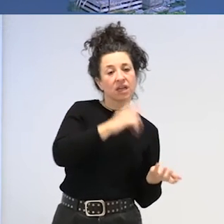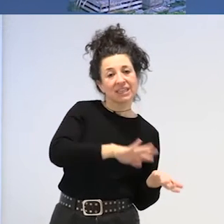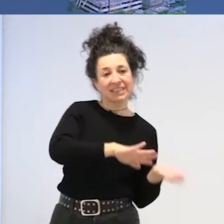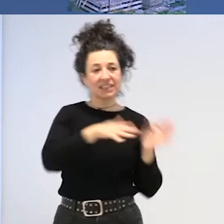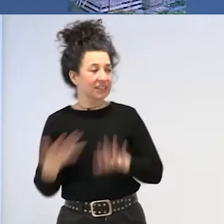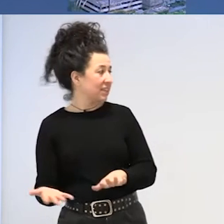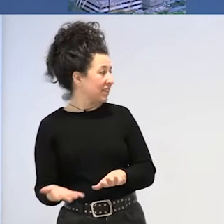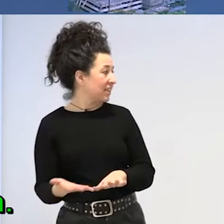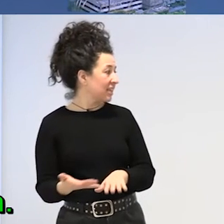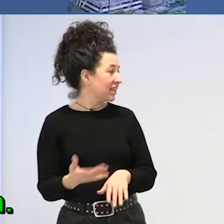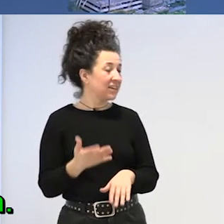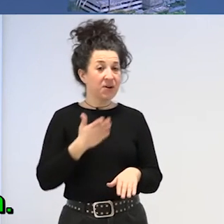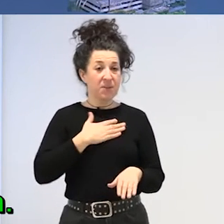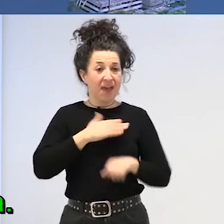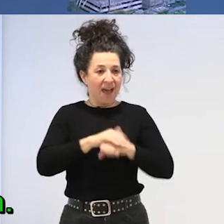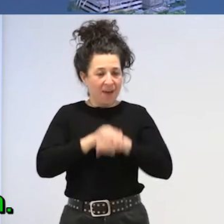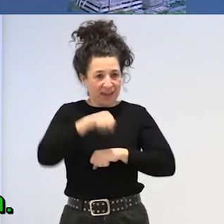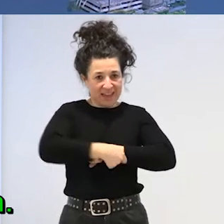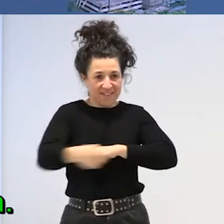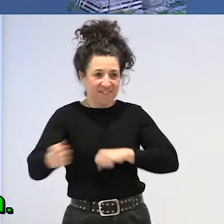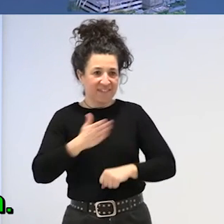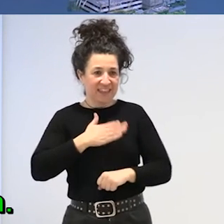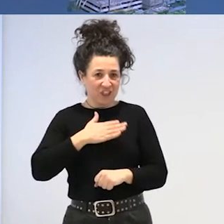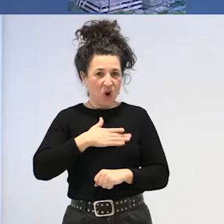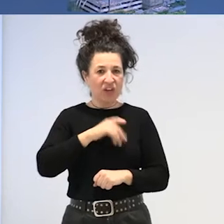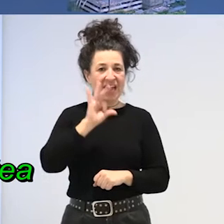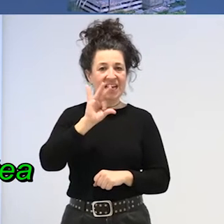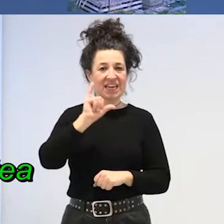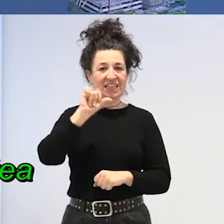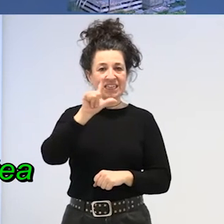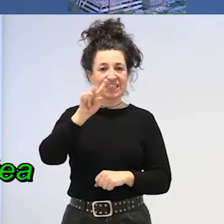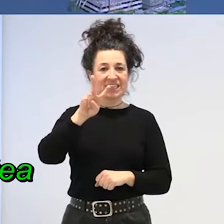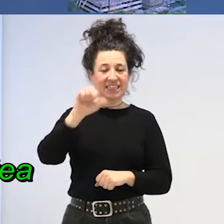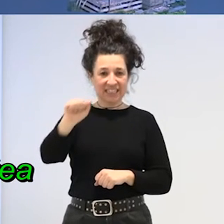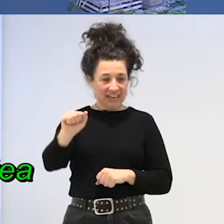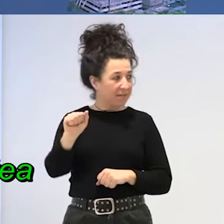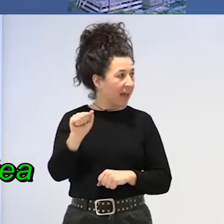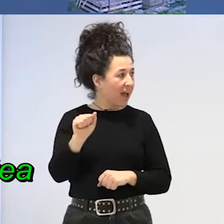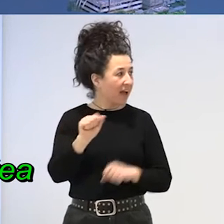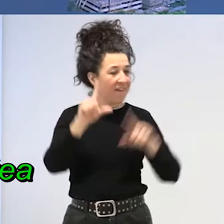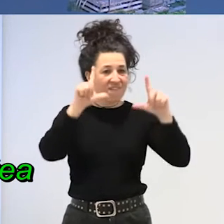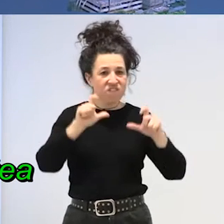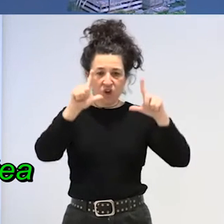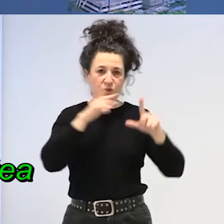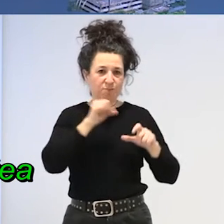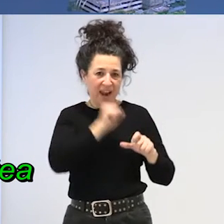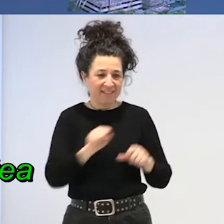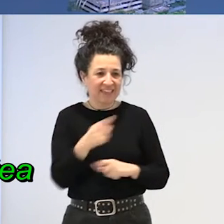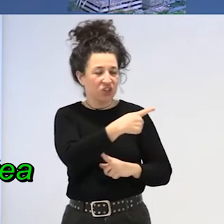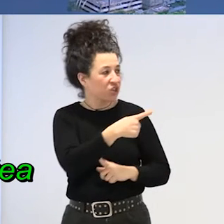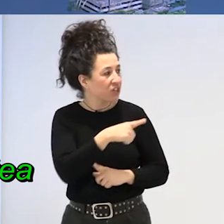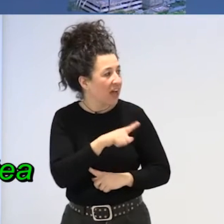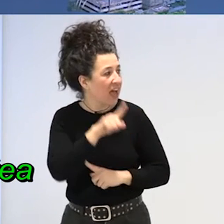Gasteizko lagunak Silviak ateratako argazki ederrarekin ere, Lemoizkoa. Lemoiz, bueno, errelevantea